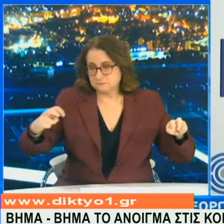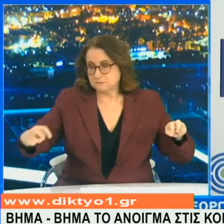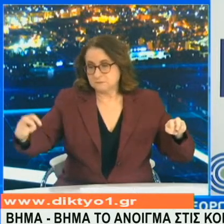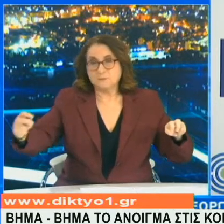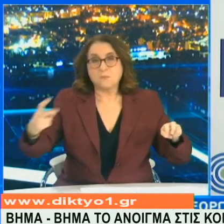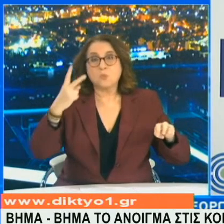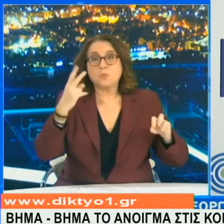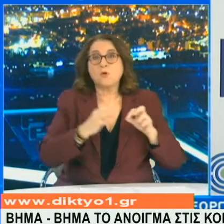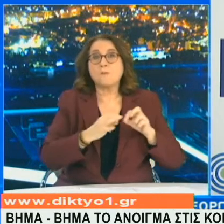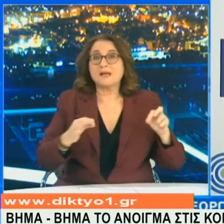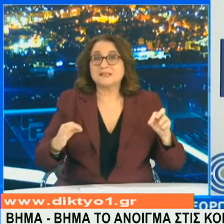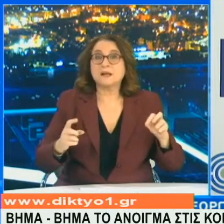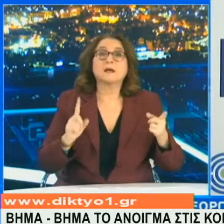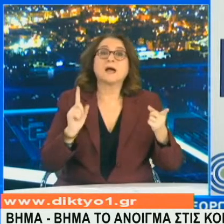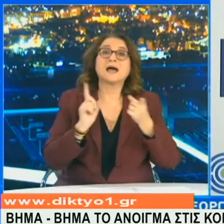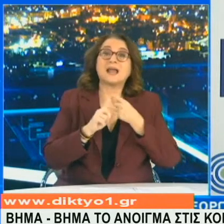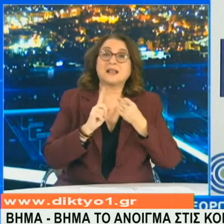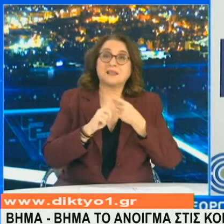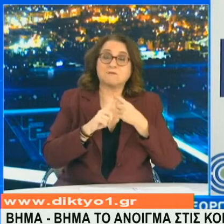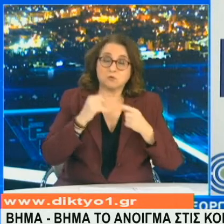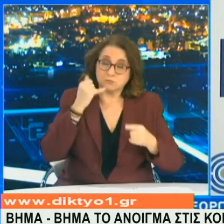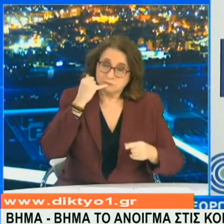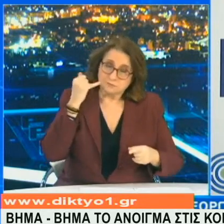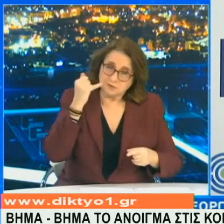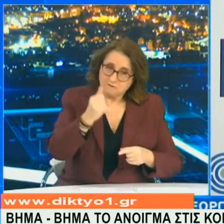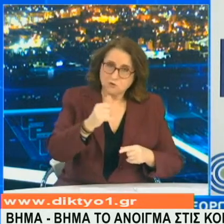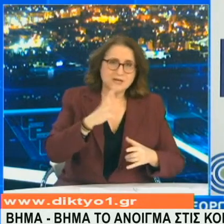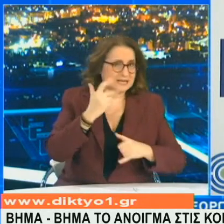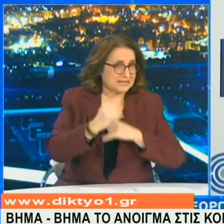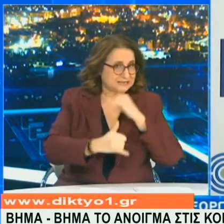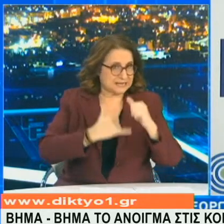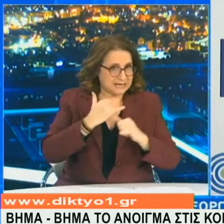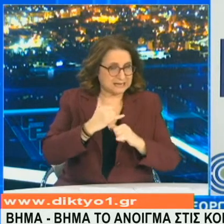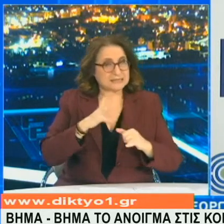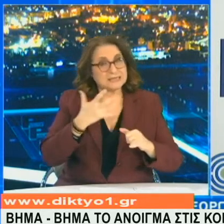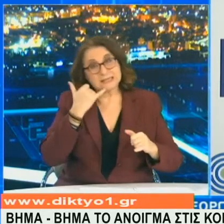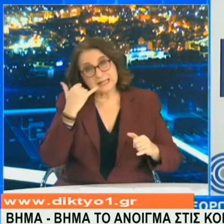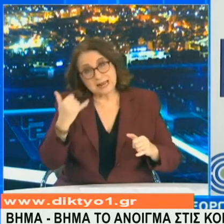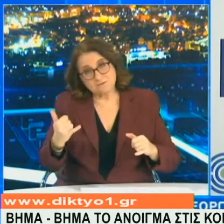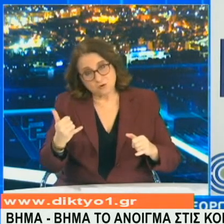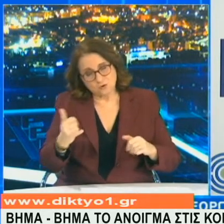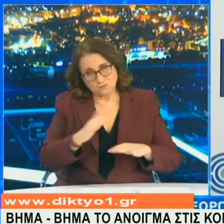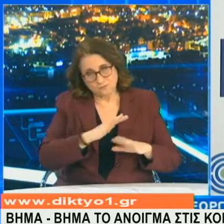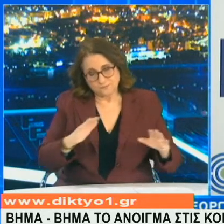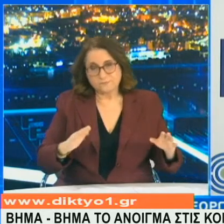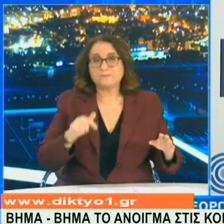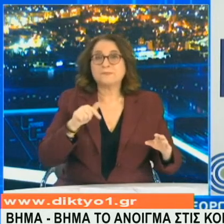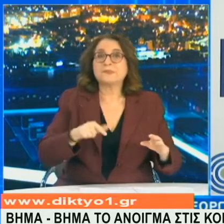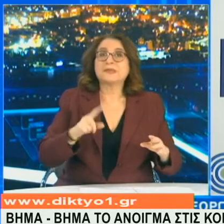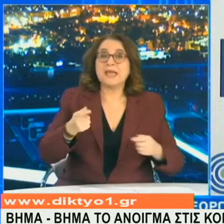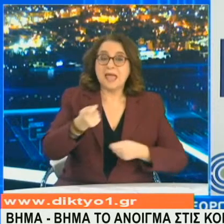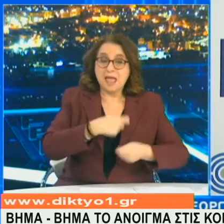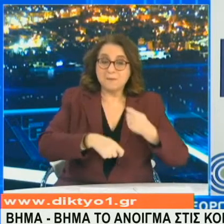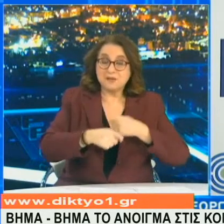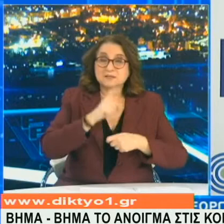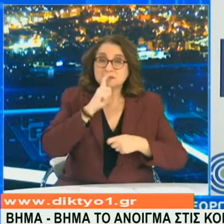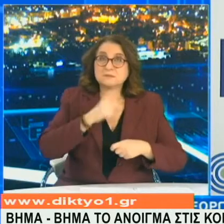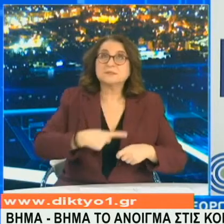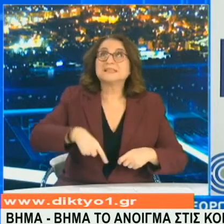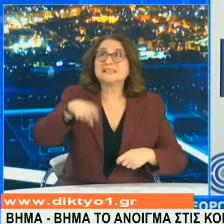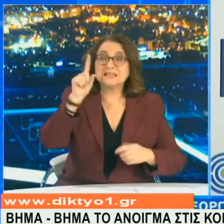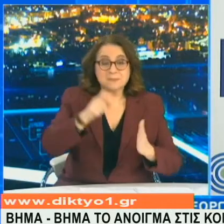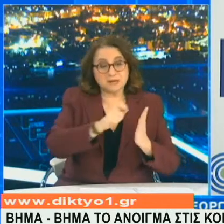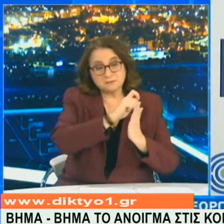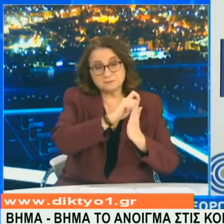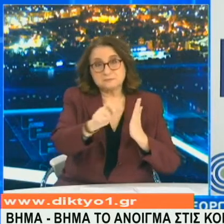κατόπιν ραντεβού μέσω τηλεφώνου και ηλεκτρονικών μέσων. Οι επιχειρήσεις οφείλουν κατά την ημερήσια έναρξη λειτουργίας να συμπληρώνουν